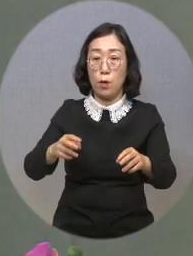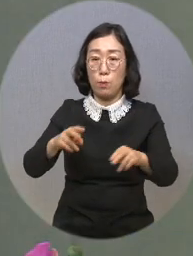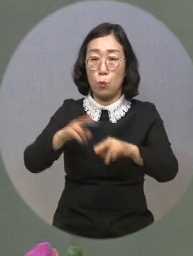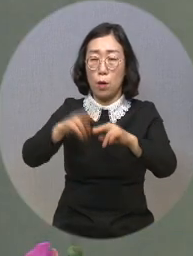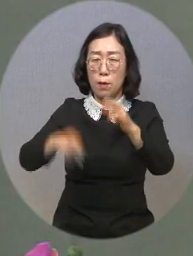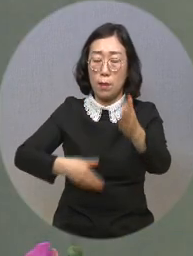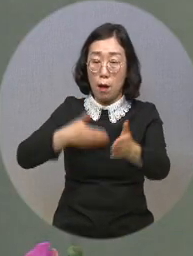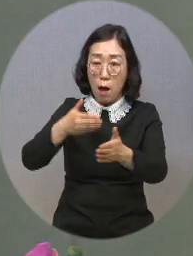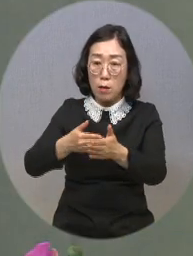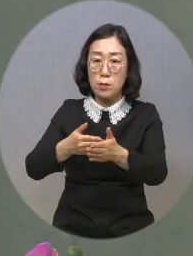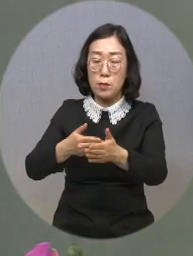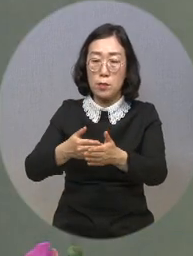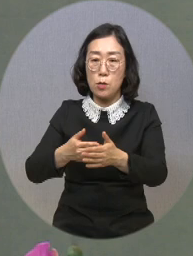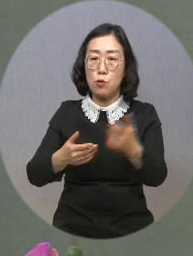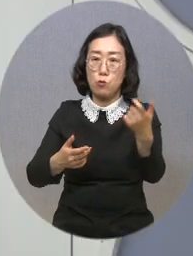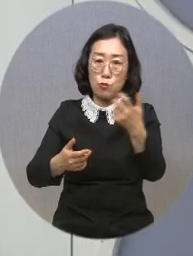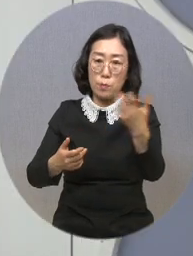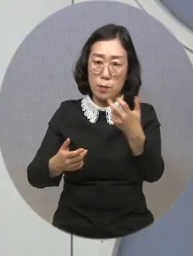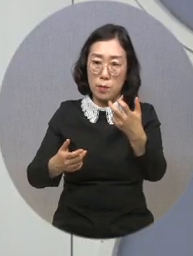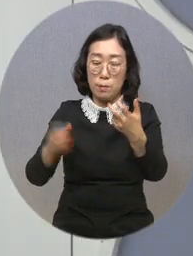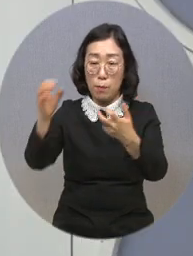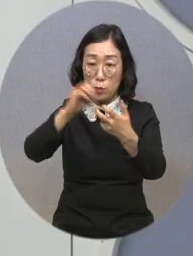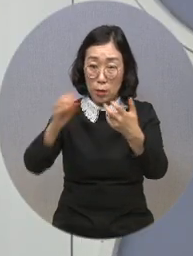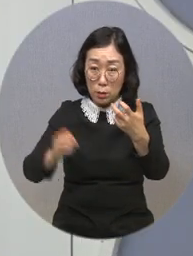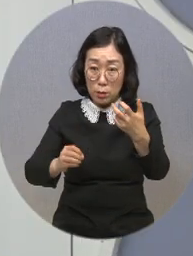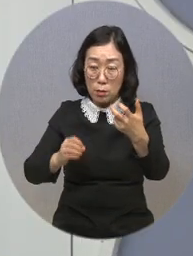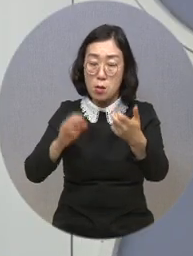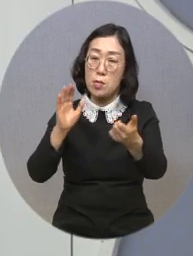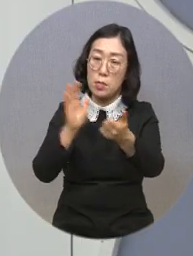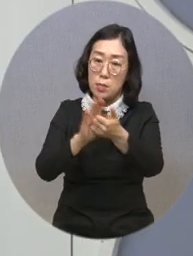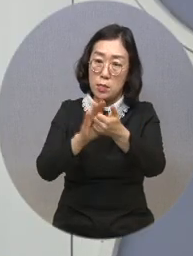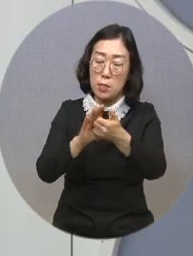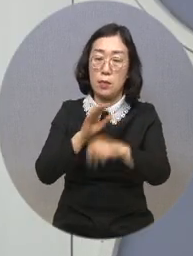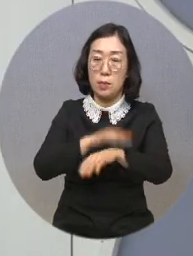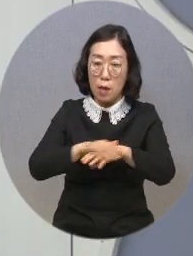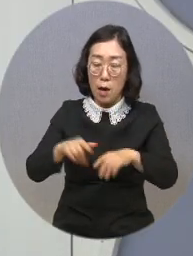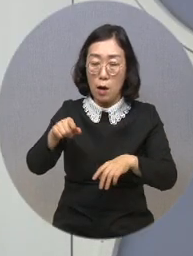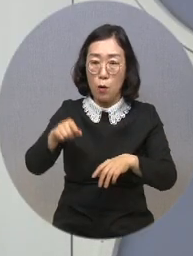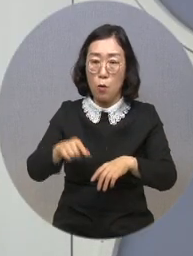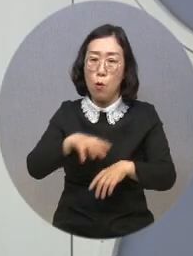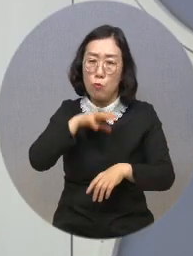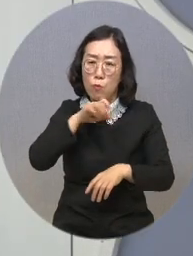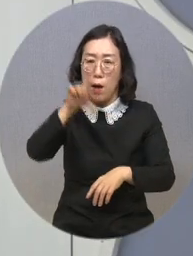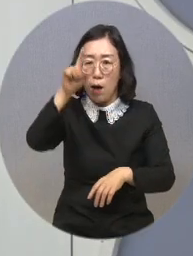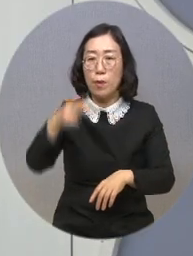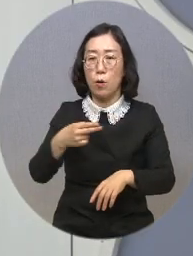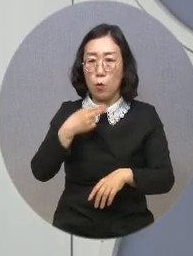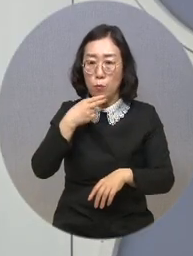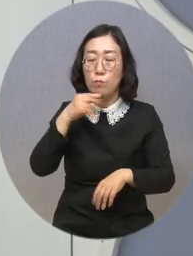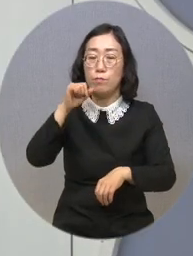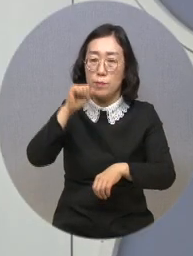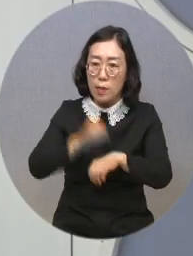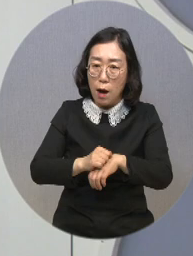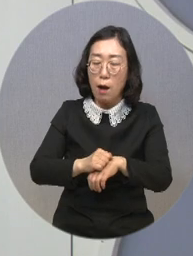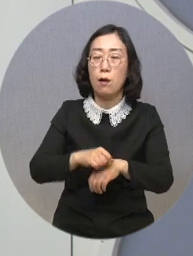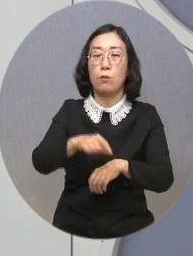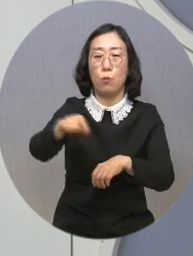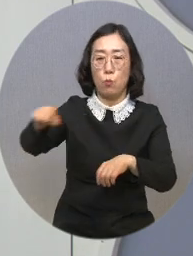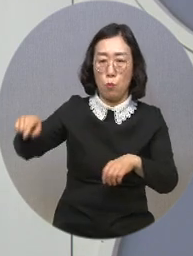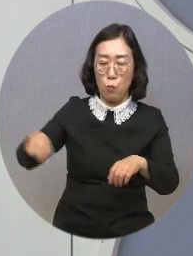때까지 지지율이 60% 70% 차지하고 국민들이 정치에 대해 불만이 전혀 없습니다. 너무 정치가 잘 이루어지는